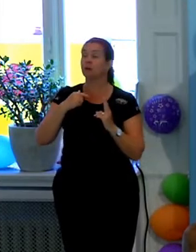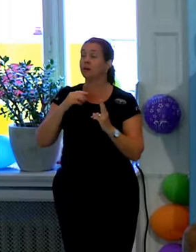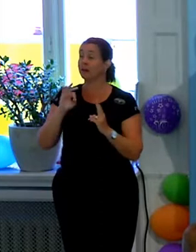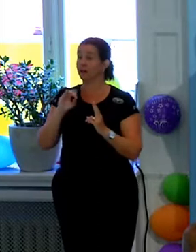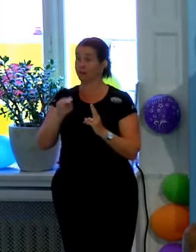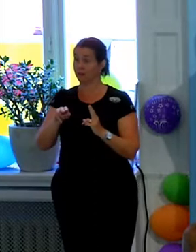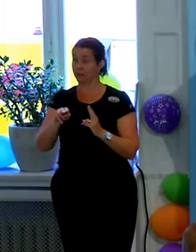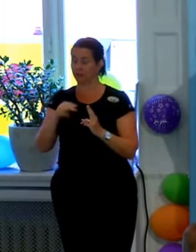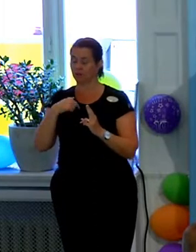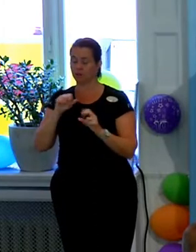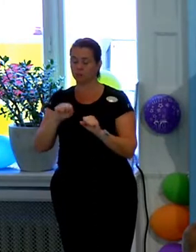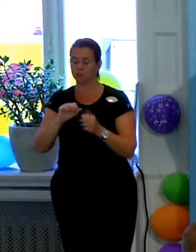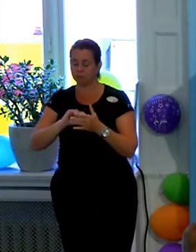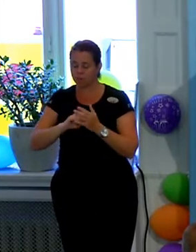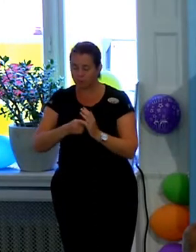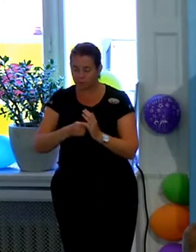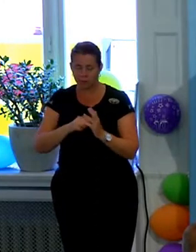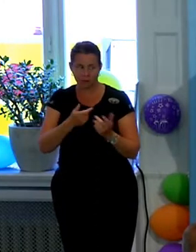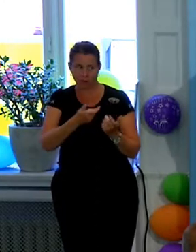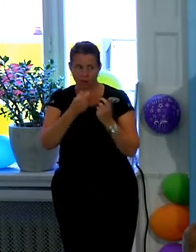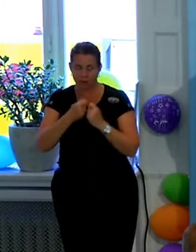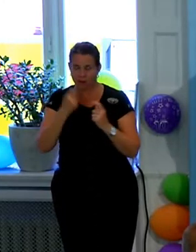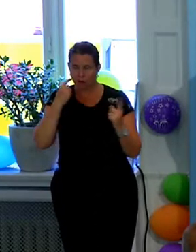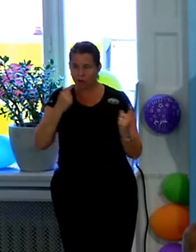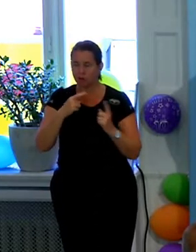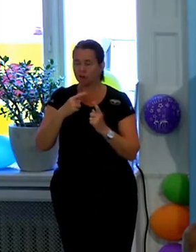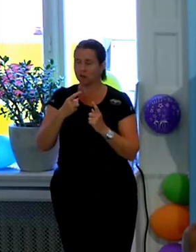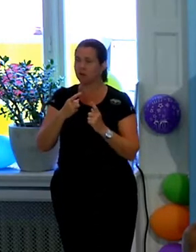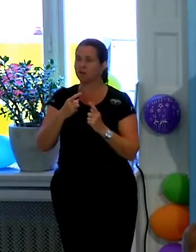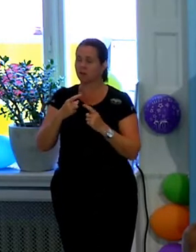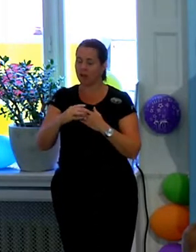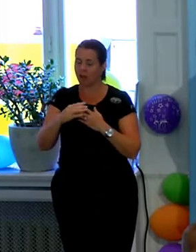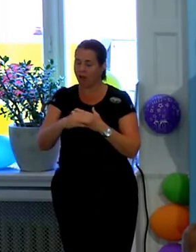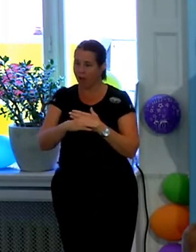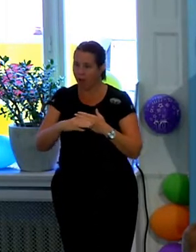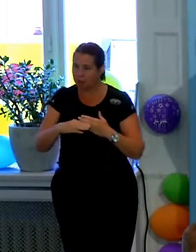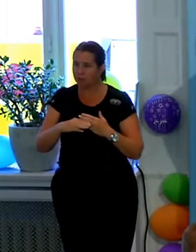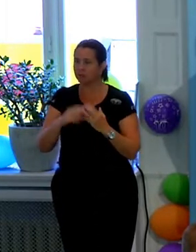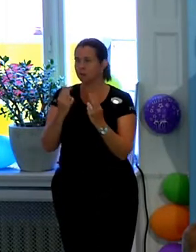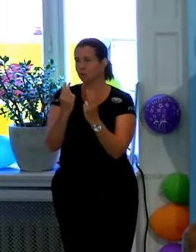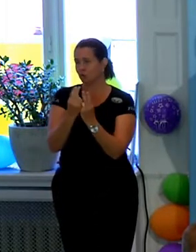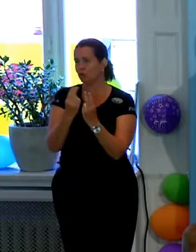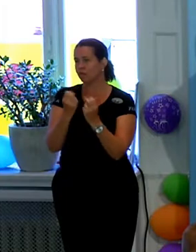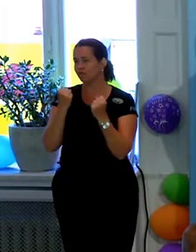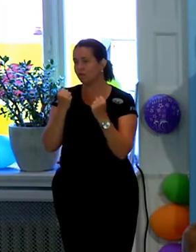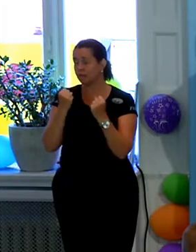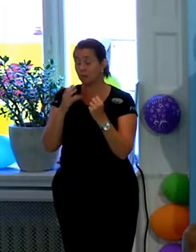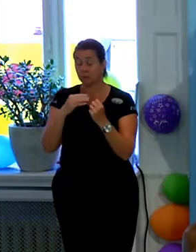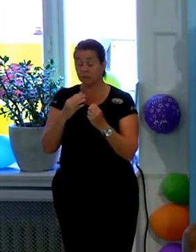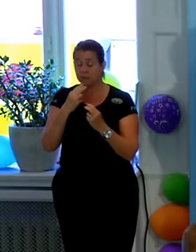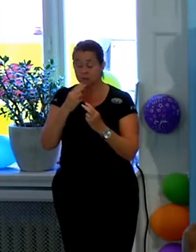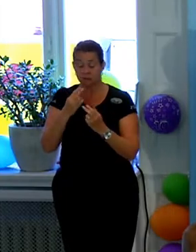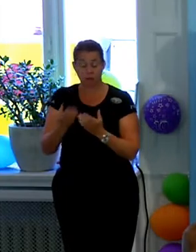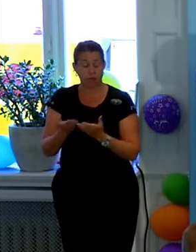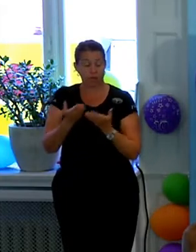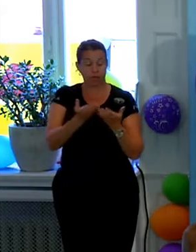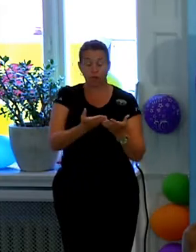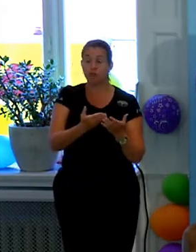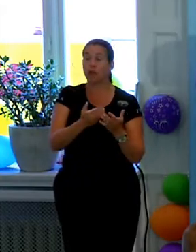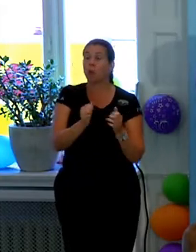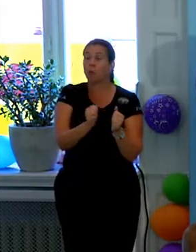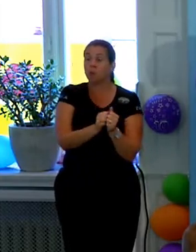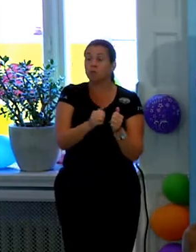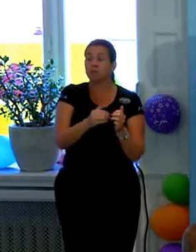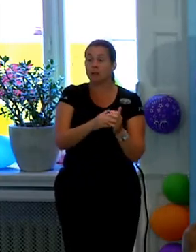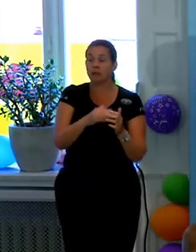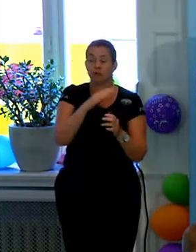som vi hörde här så det är ju otroligt viktigt att se till hamnarnas betydelse och se just som jag sa att vi, när vi säger att vi ska flytta över mer gods till både